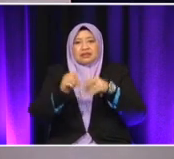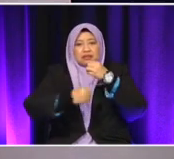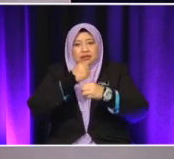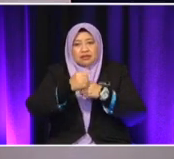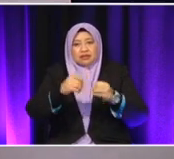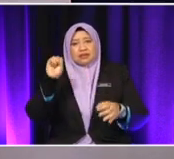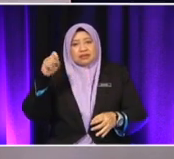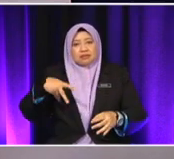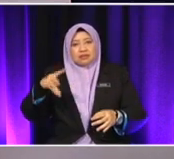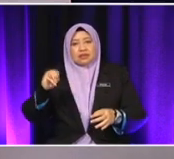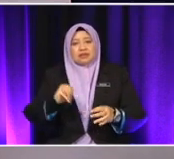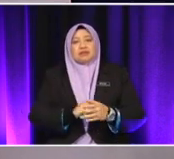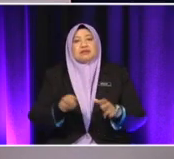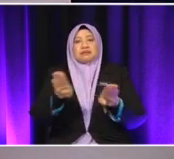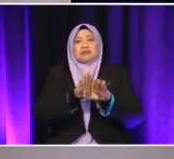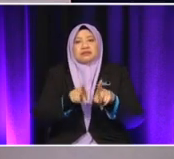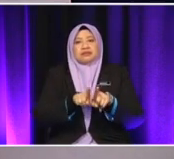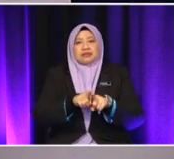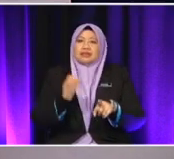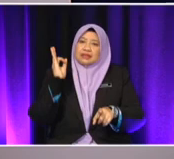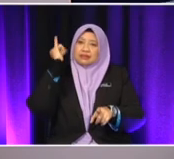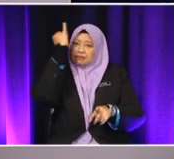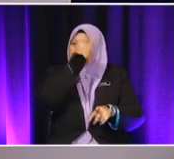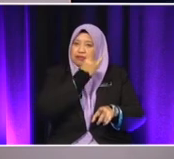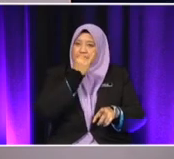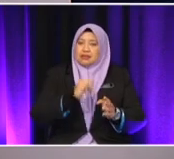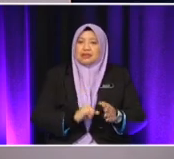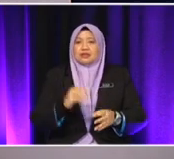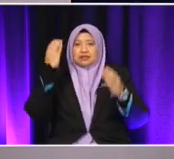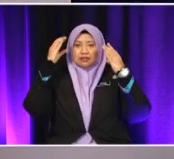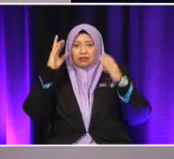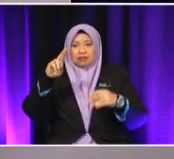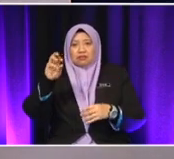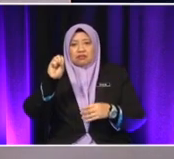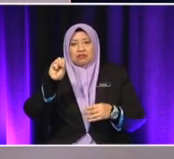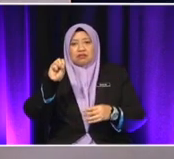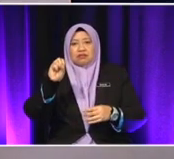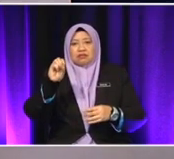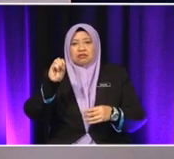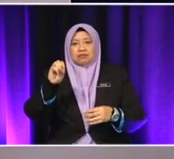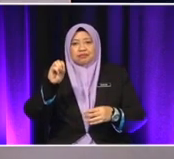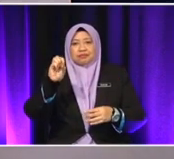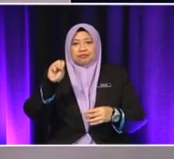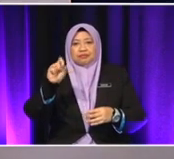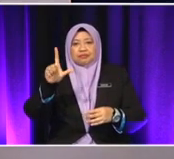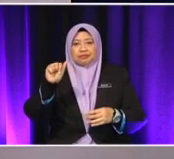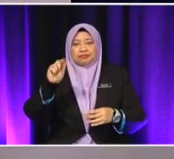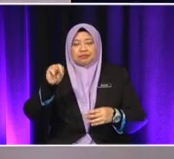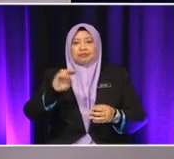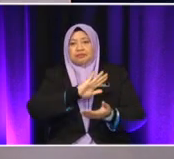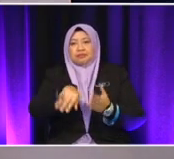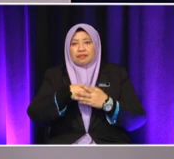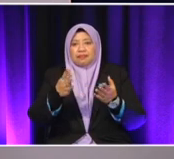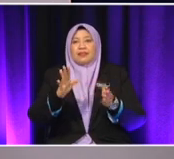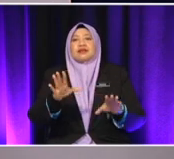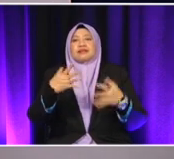2022 bersama saya pengacara anda irfanslan dalam waktu pelajaran Ekonomi Jadi diharapkan semua bersedia untuk